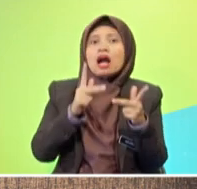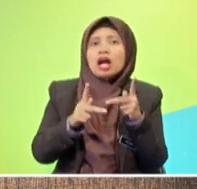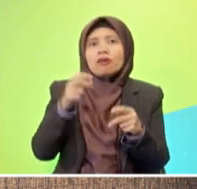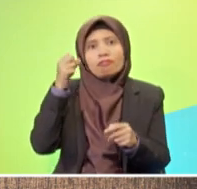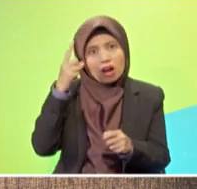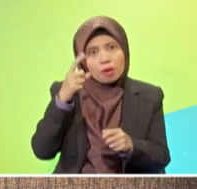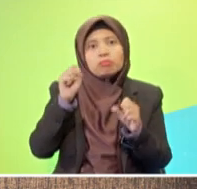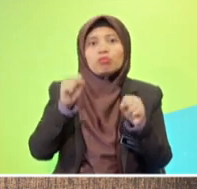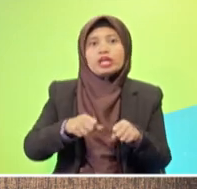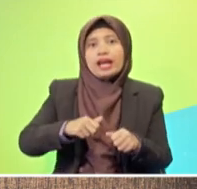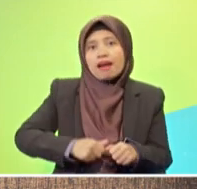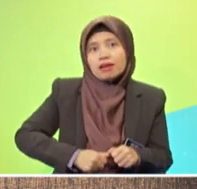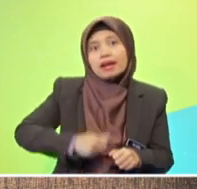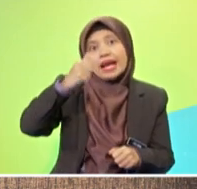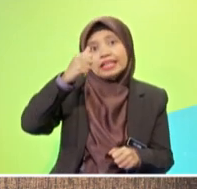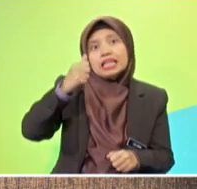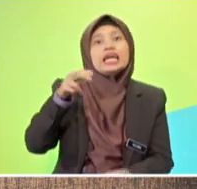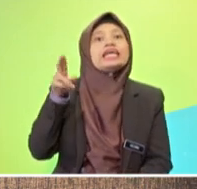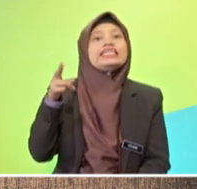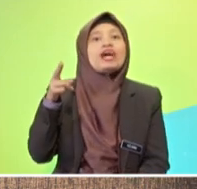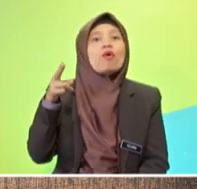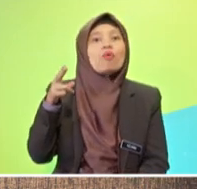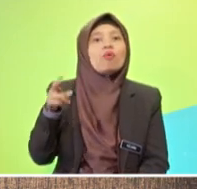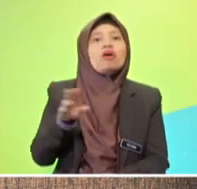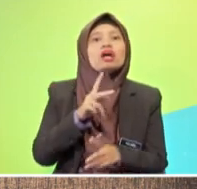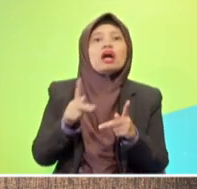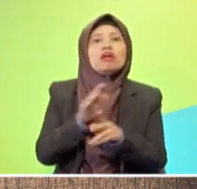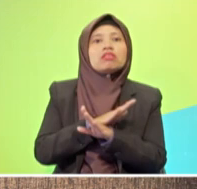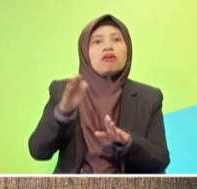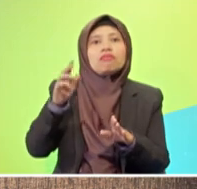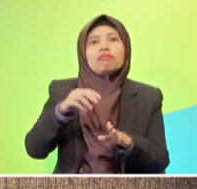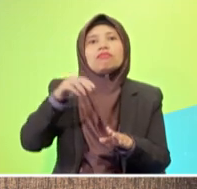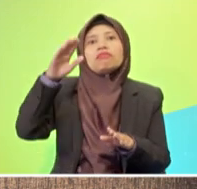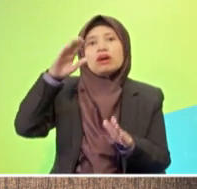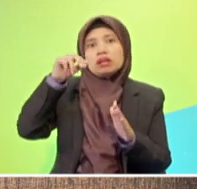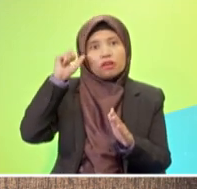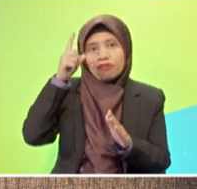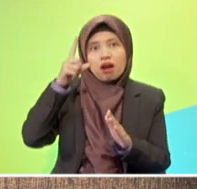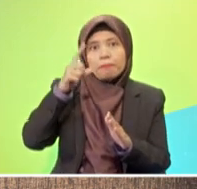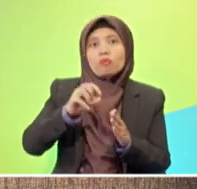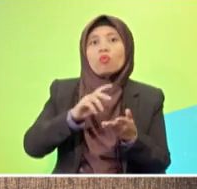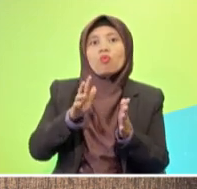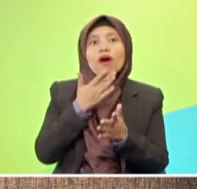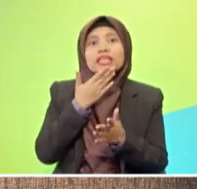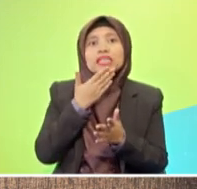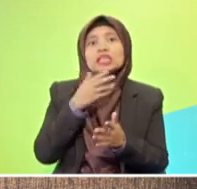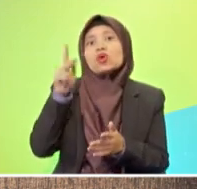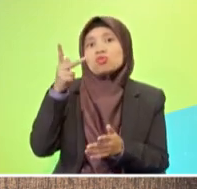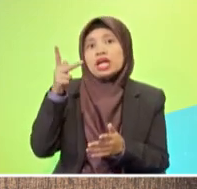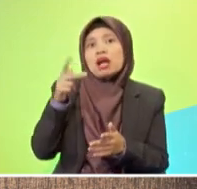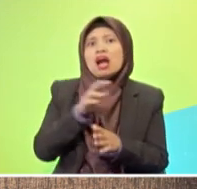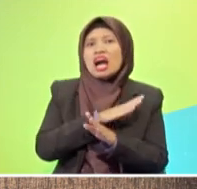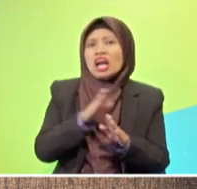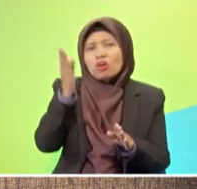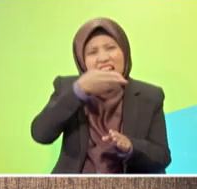boleh a berwarna hijau ataupun kalau ingin bertanya soalnya bulan kayak warna hijau juga kalau kurang faham tadi kita angkat warna kuning dan